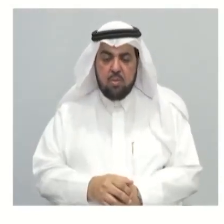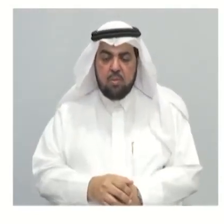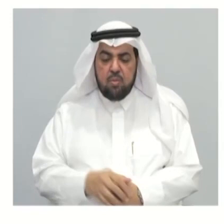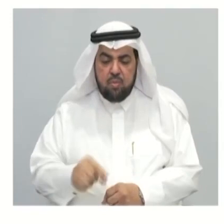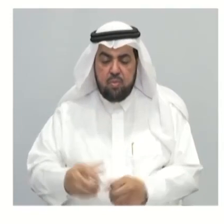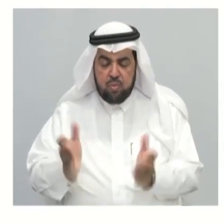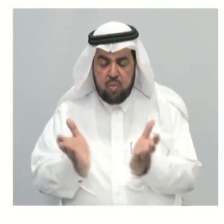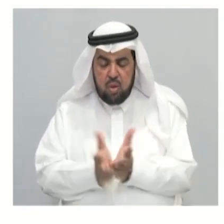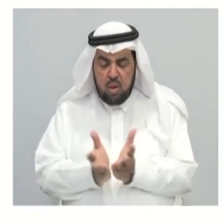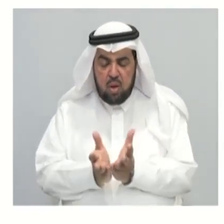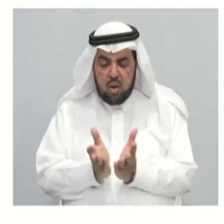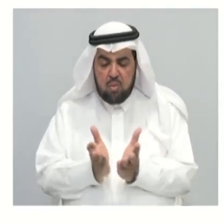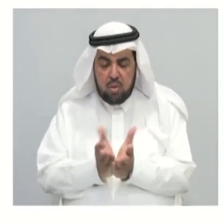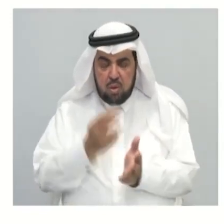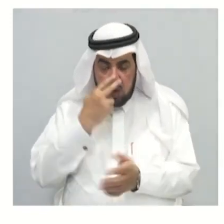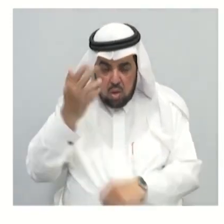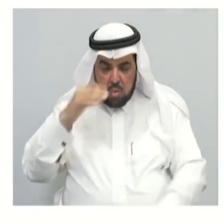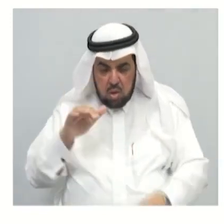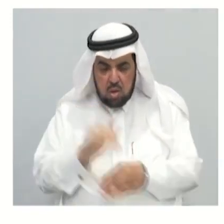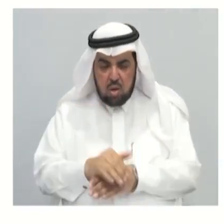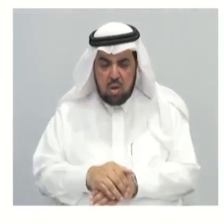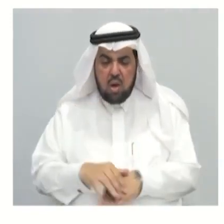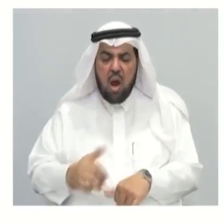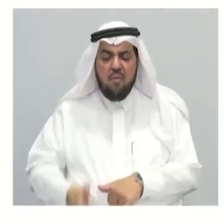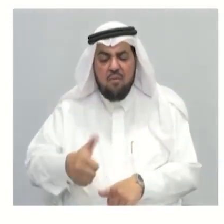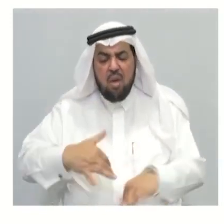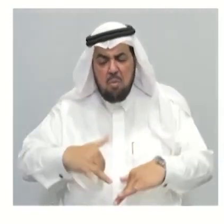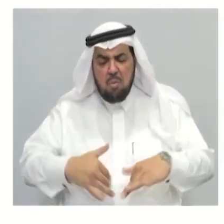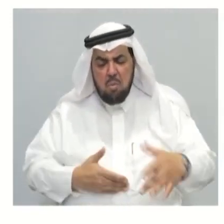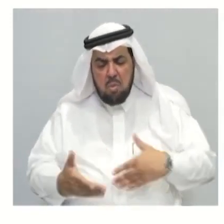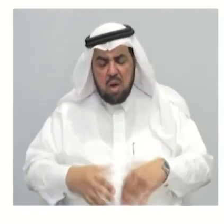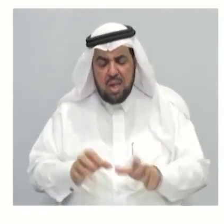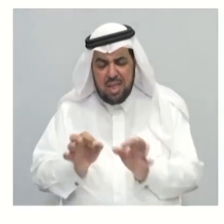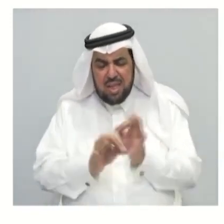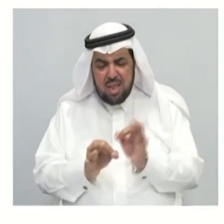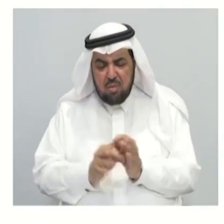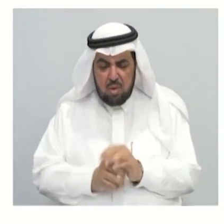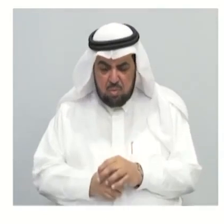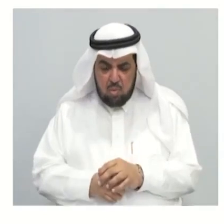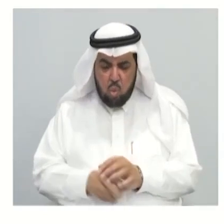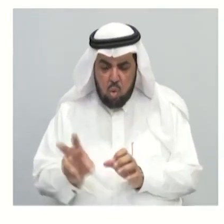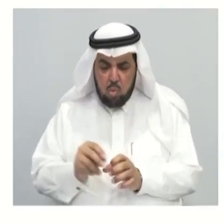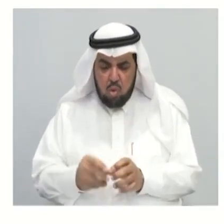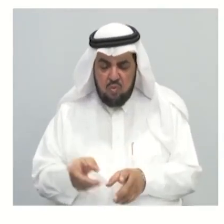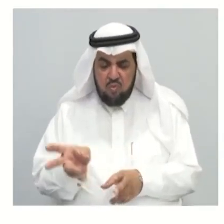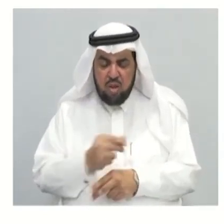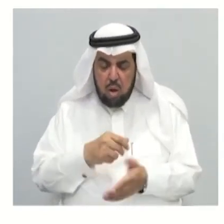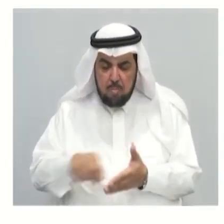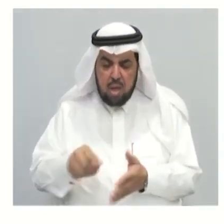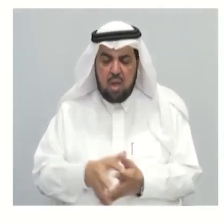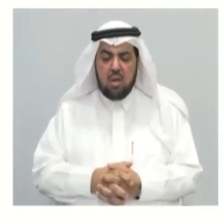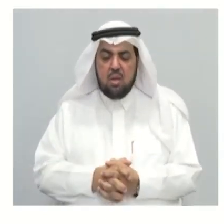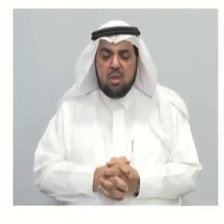واحد في الدرس السابق تحدثنا عن افضل ممارسات التصميم ونموذج فاتوره